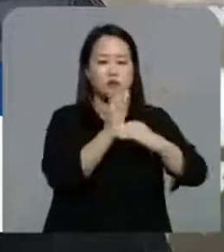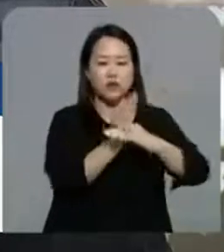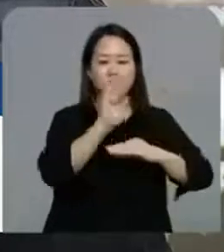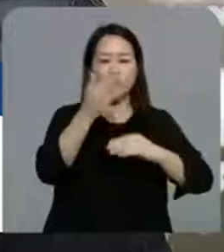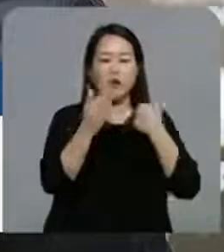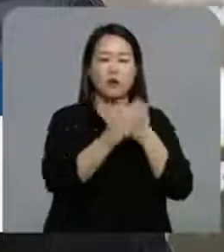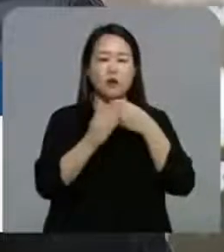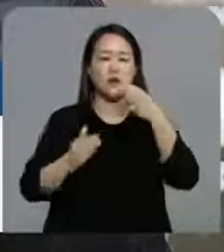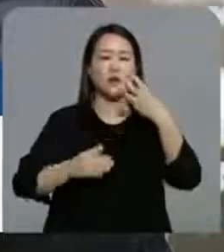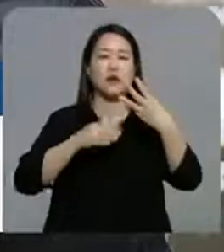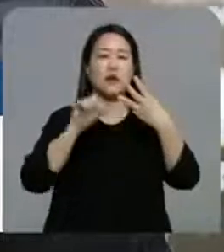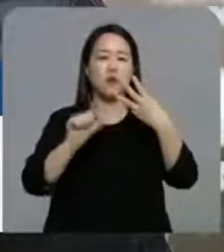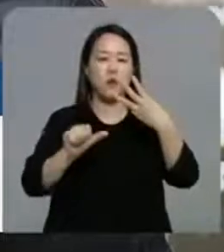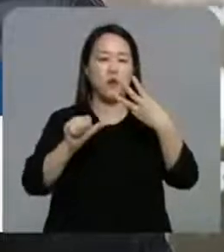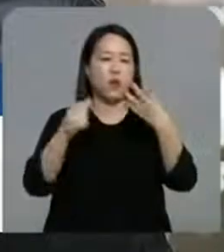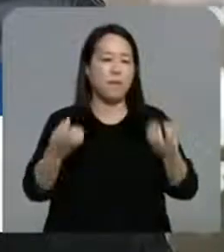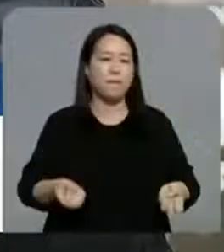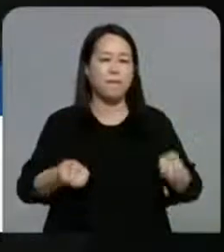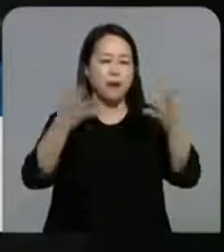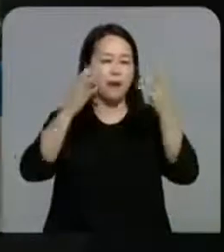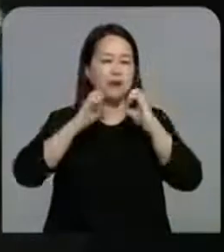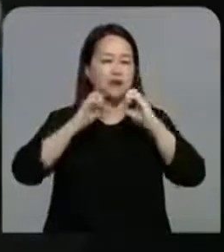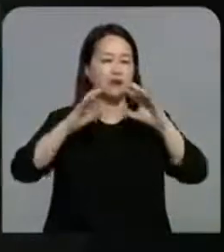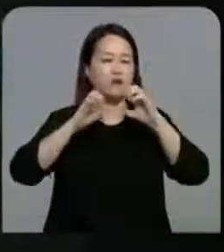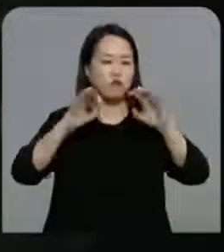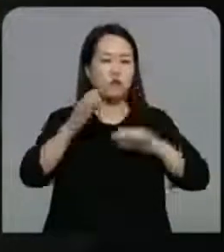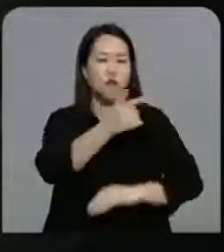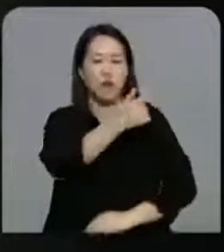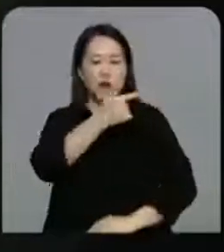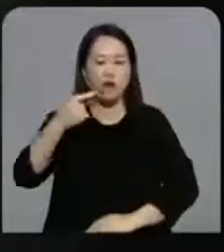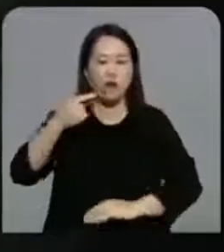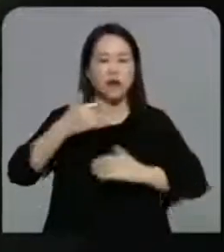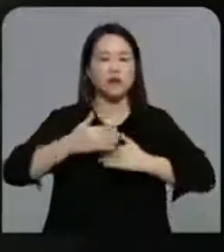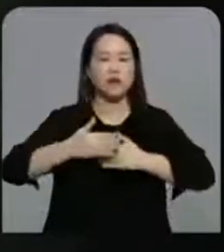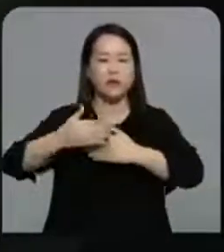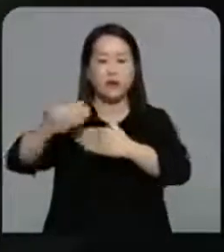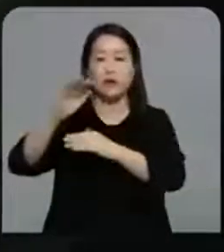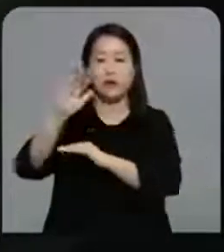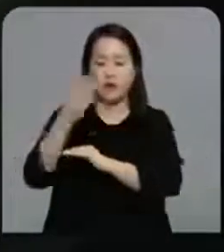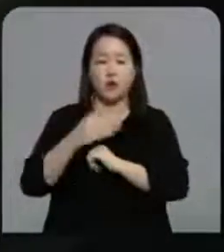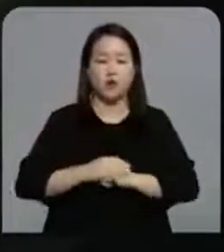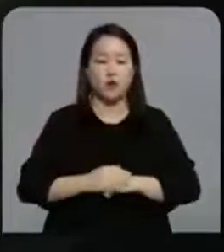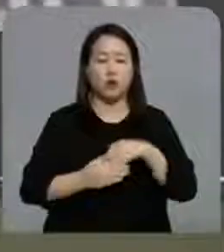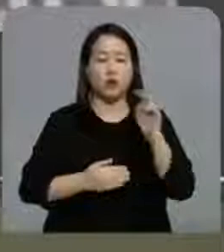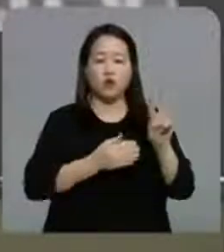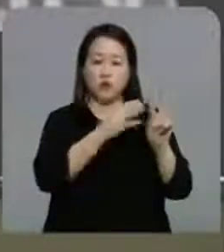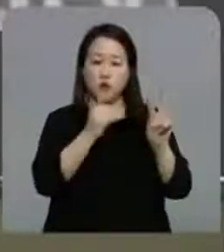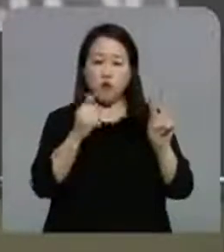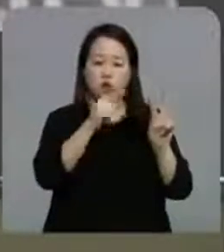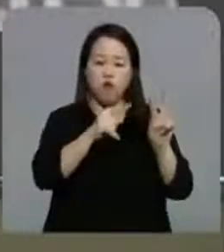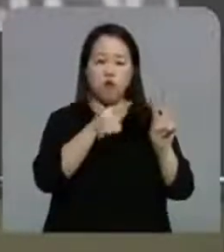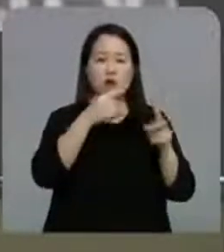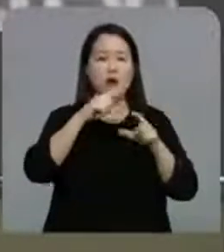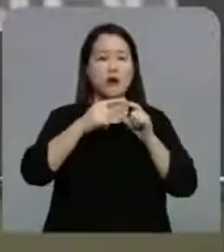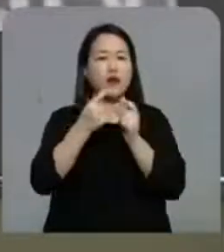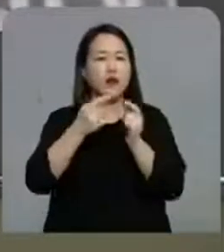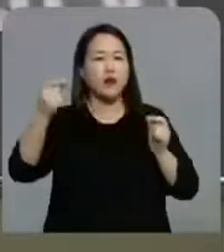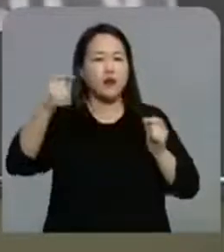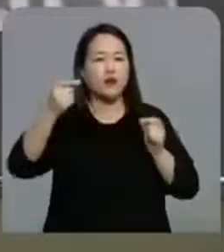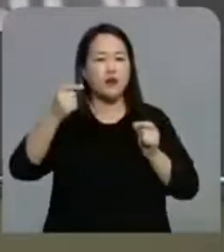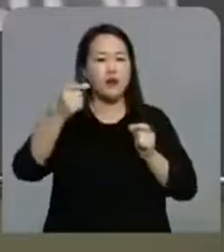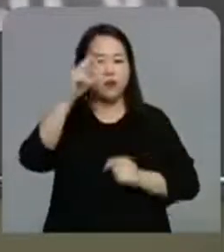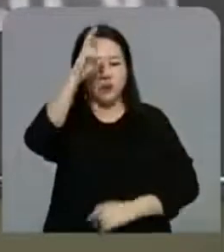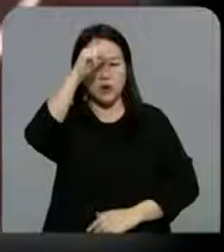거대하게 진행이 되었던 곳입니다 두 선생은 일본 경찰에게 붙잡혔고 당시 0명 학교 교장이